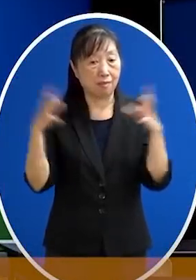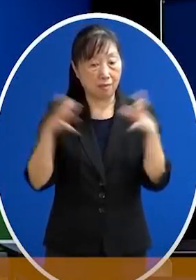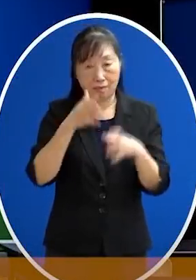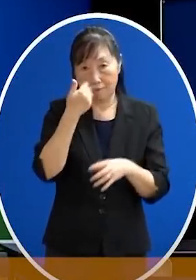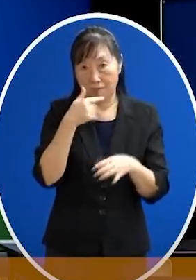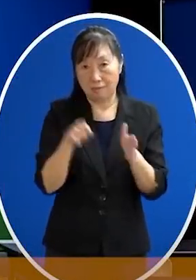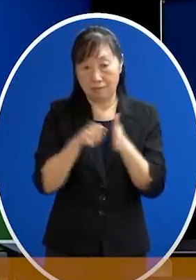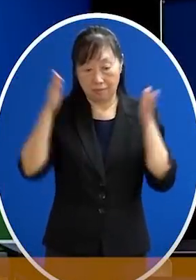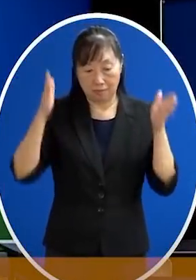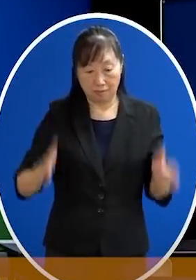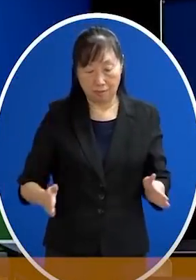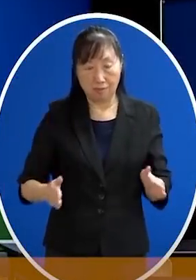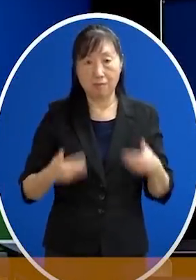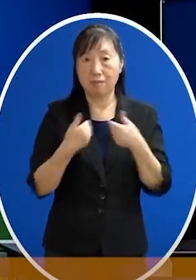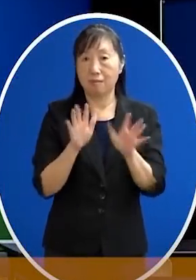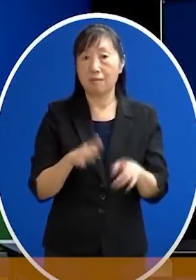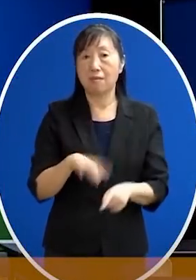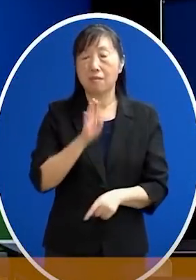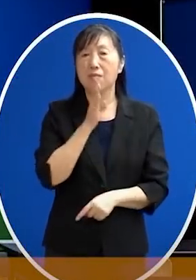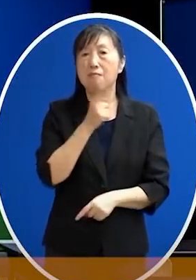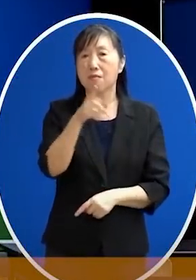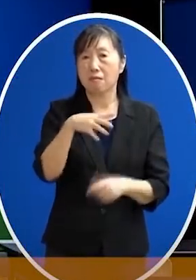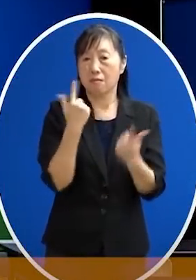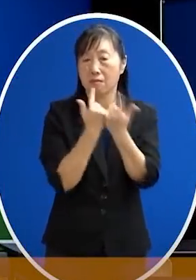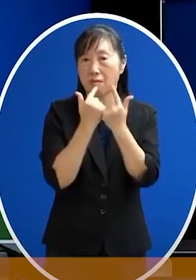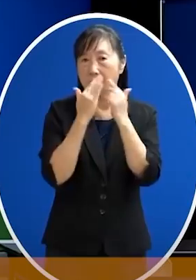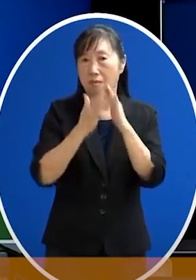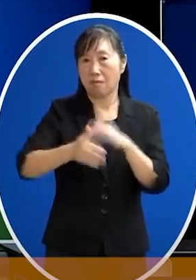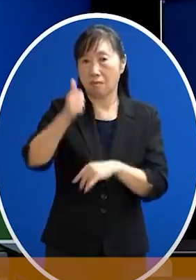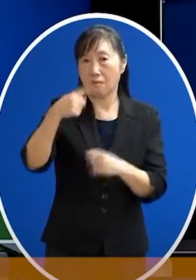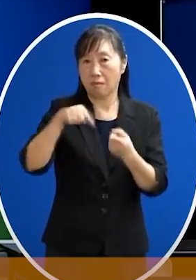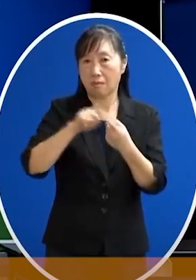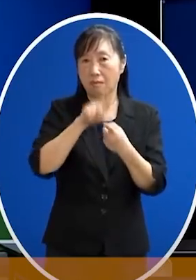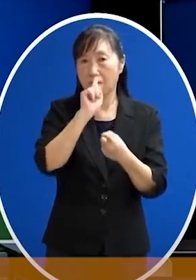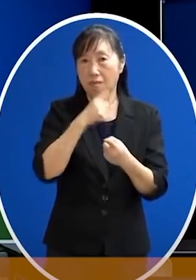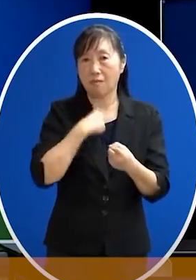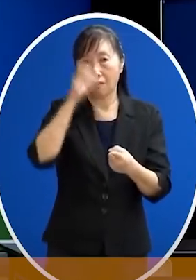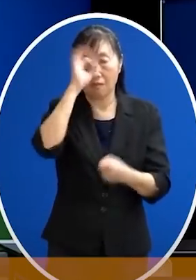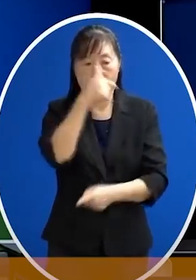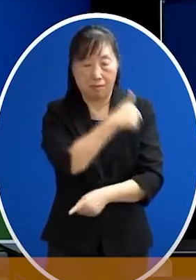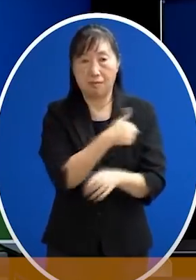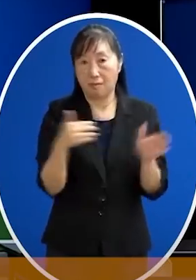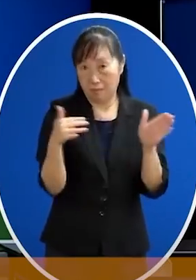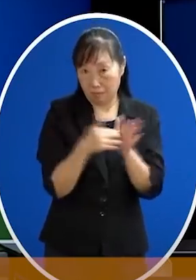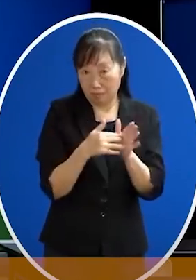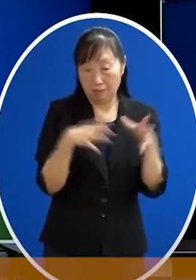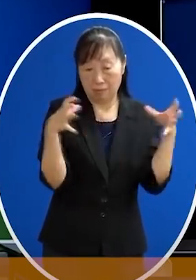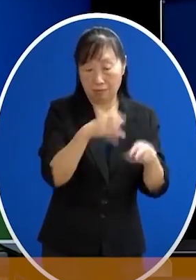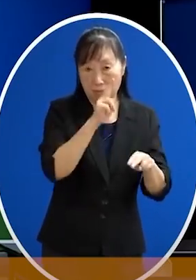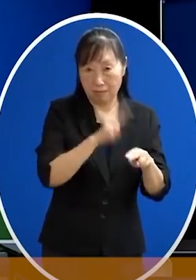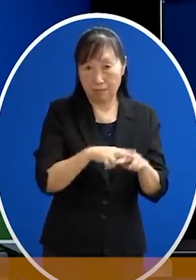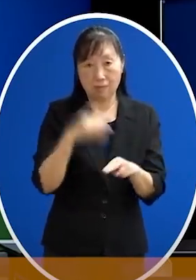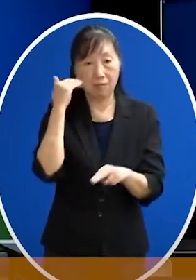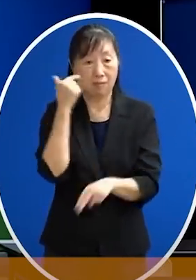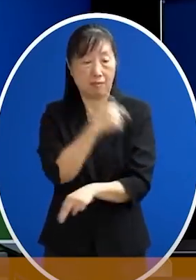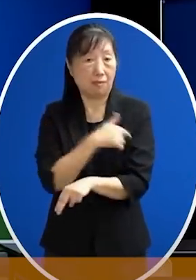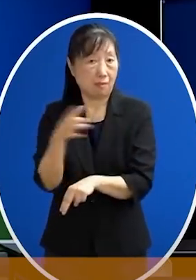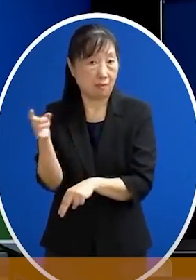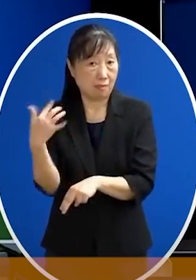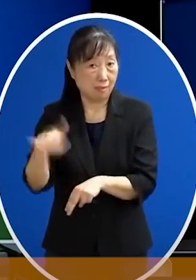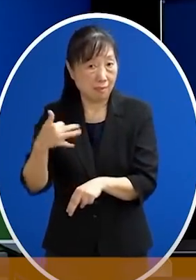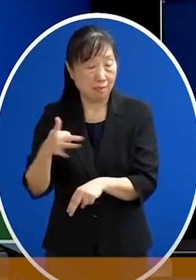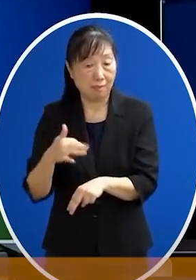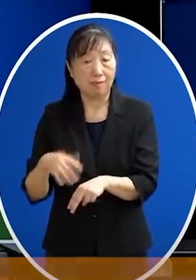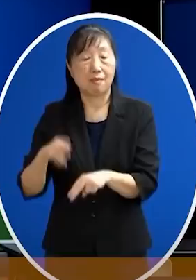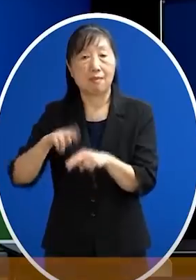的部分，台北市长柯文哲他建议说，中央应该用有没有施打来区分，像是有打疫苗的就坐一起，然后没有打疫苗的呢，就要必须继